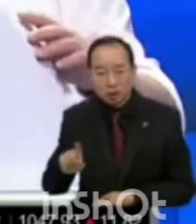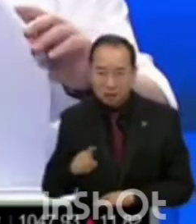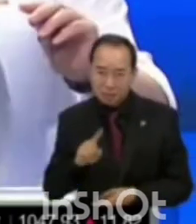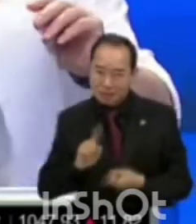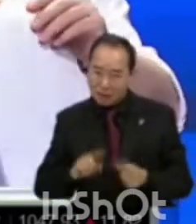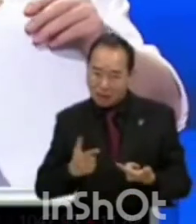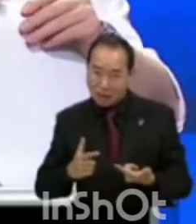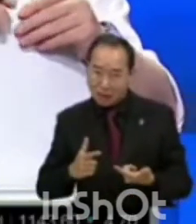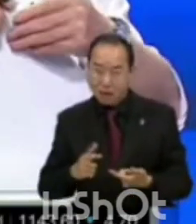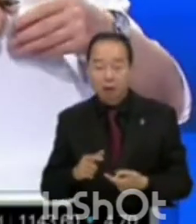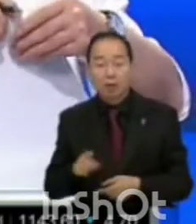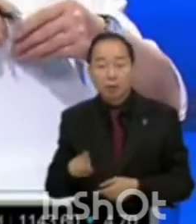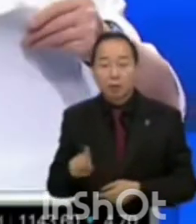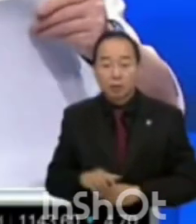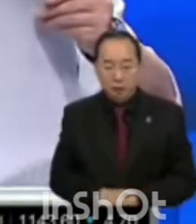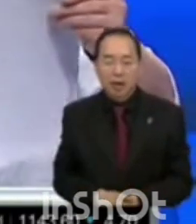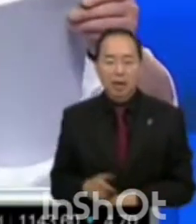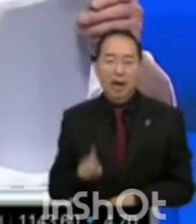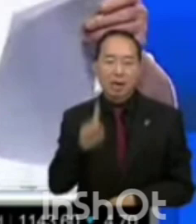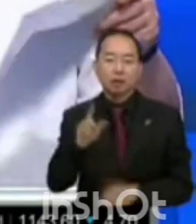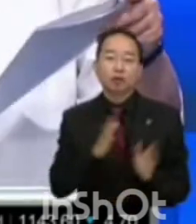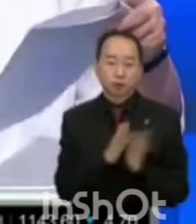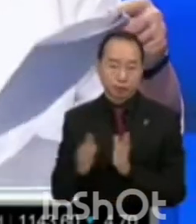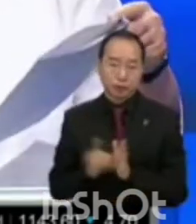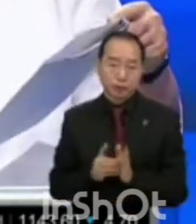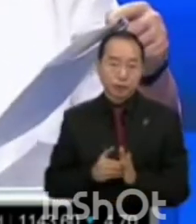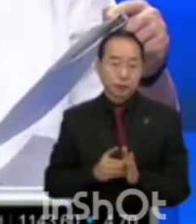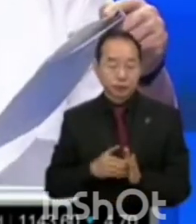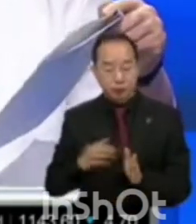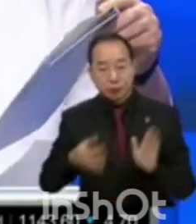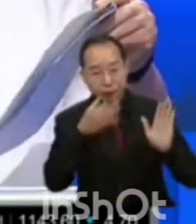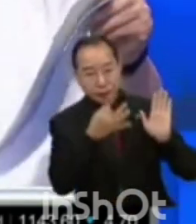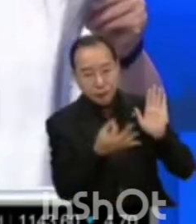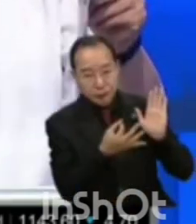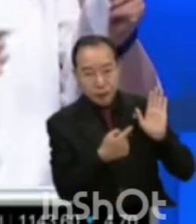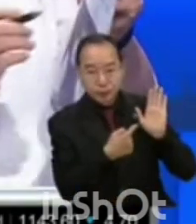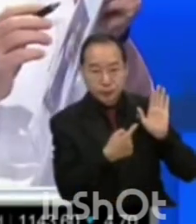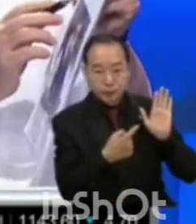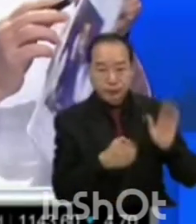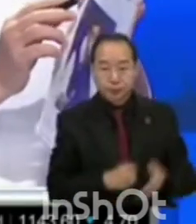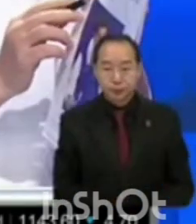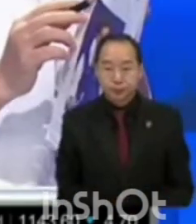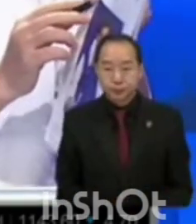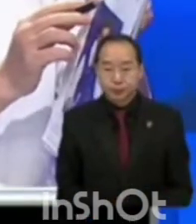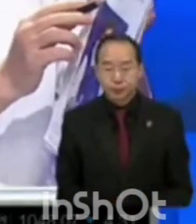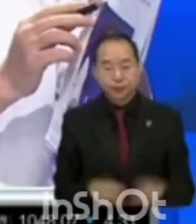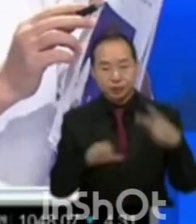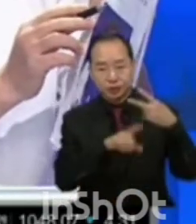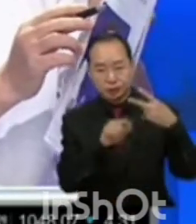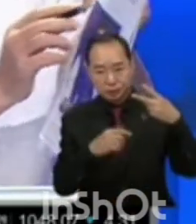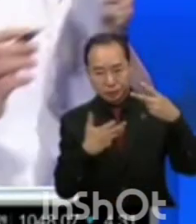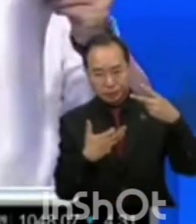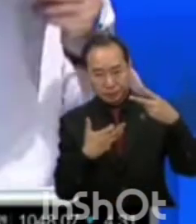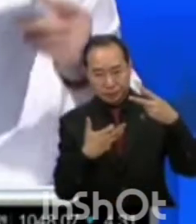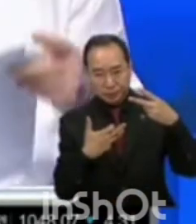제가 오늘 하나 말씀하실 것 같아서 미리 준비를 하나 해왔습니다. 이거 보시면 아까 말씀드렸던 건데 2월